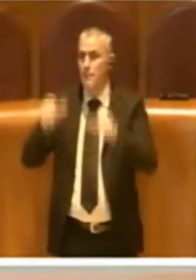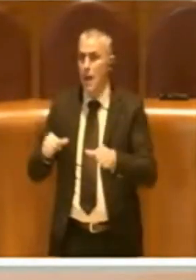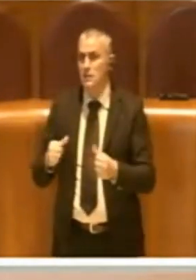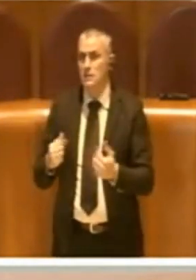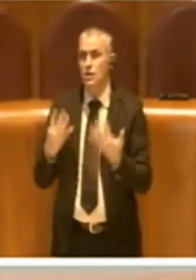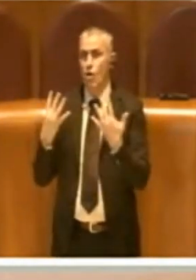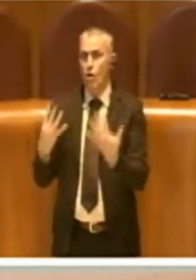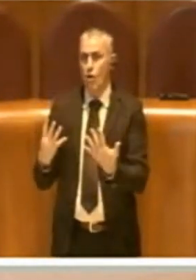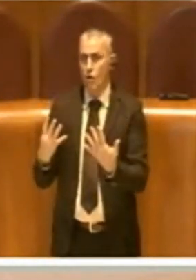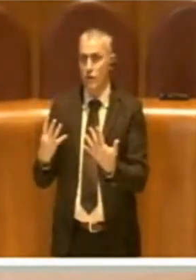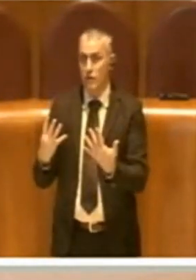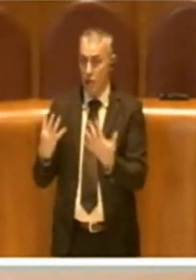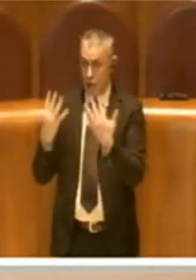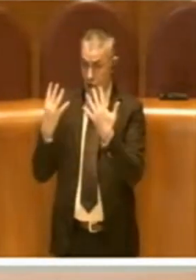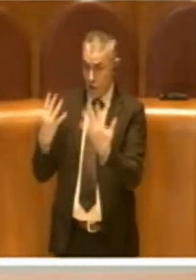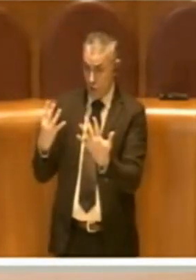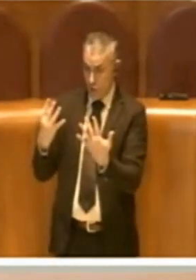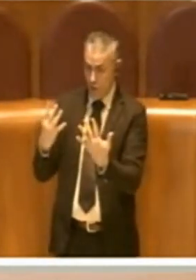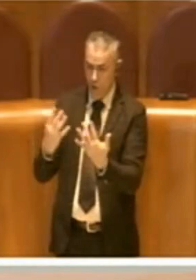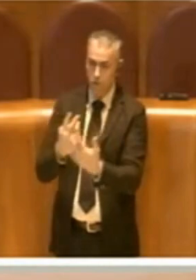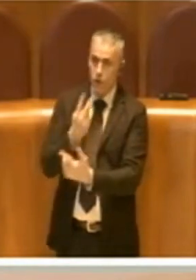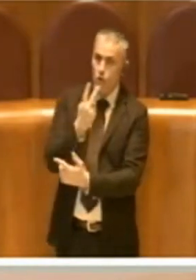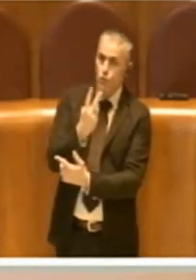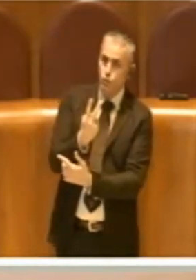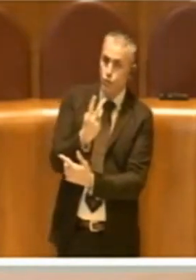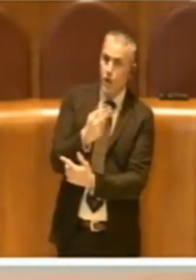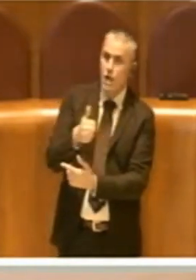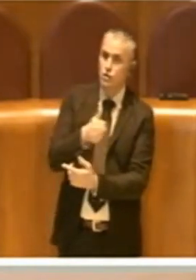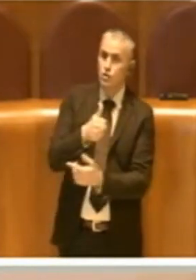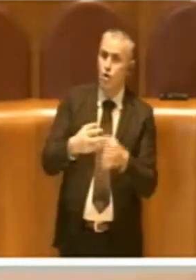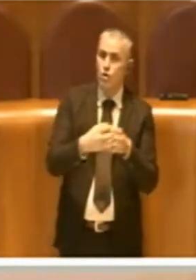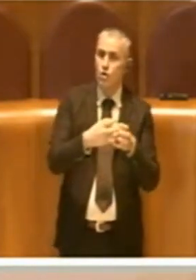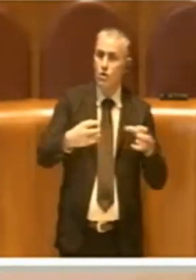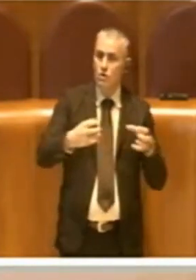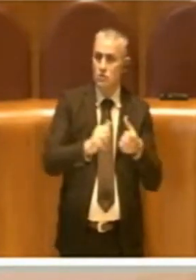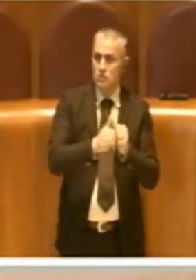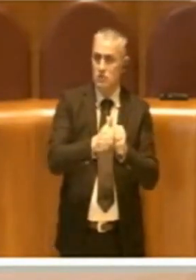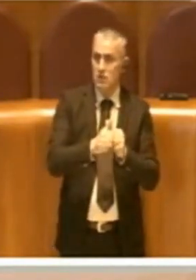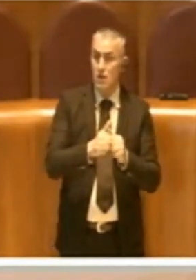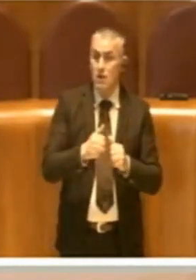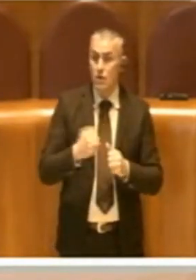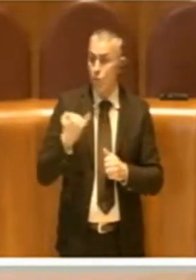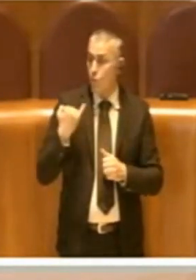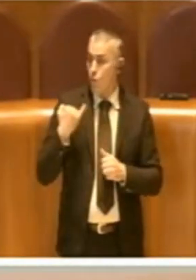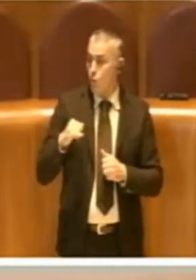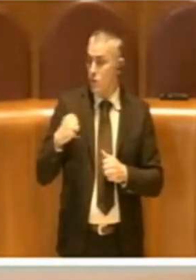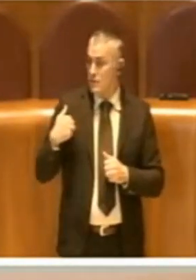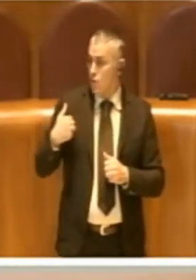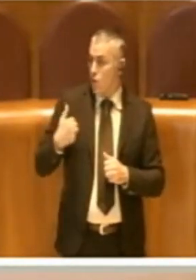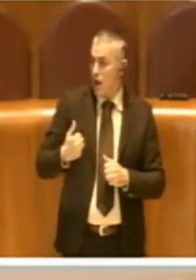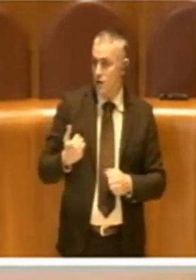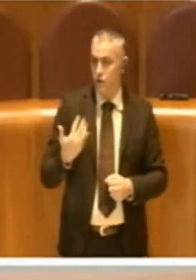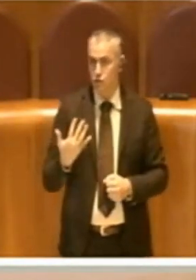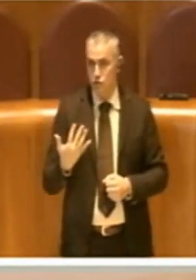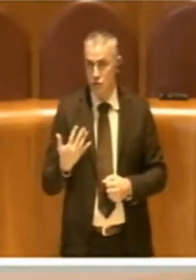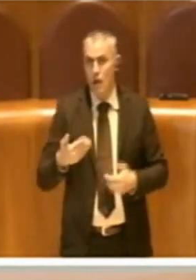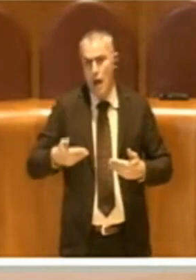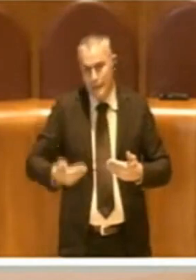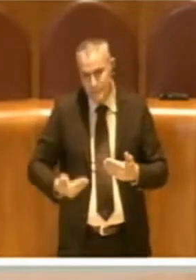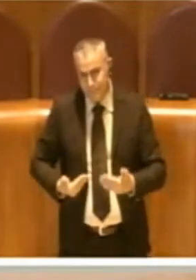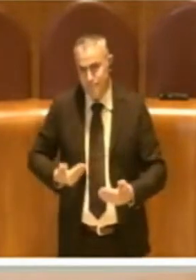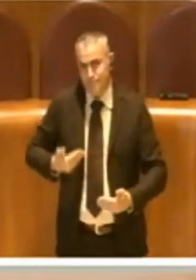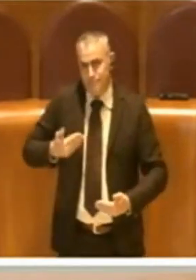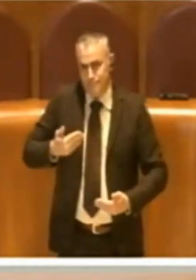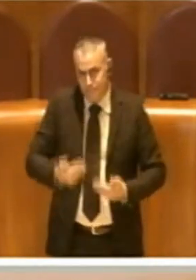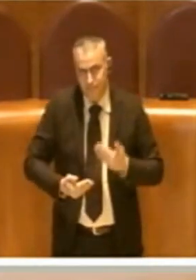cui 2 per impianti municipali, nell'ultimo anno 5. Stiamo quindi riavviando la